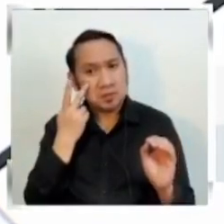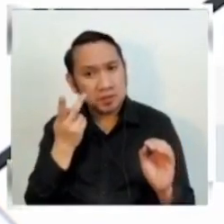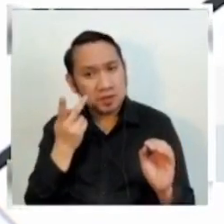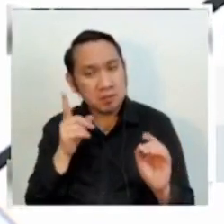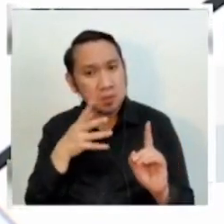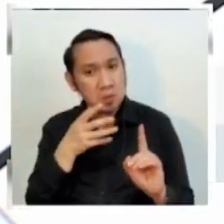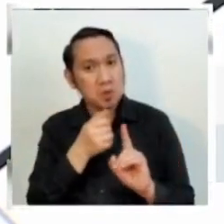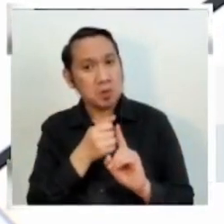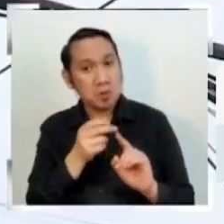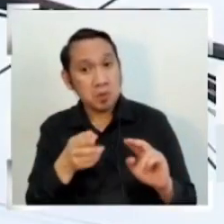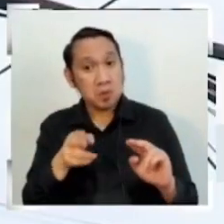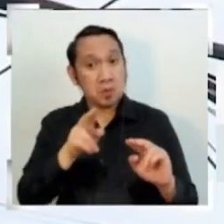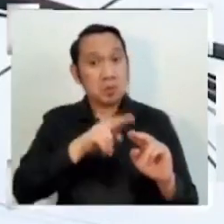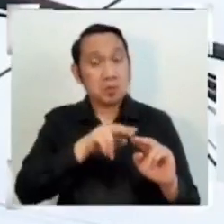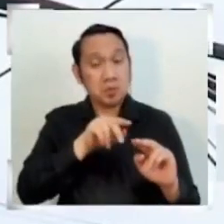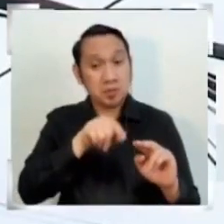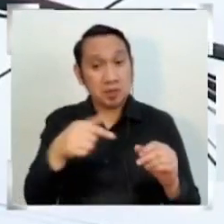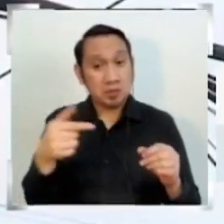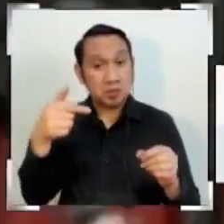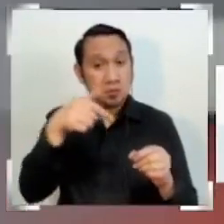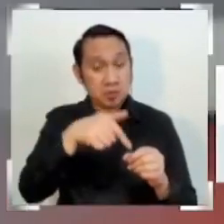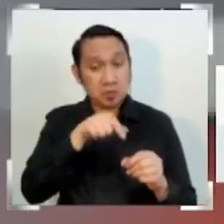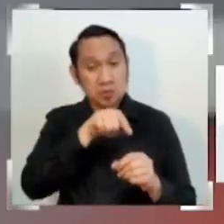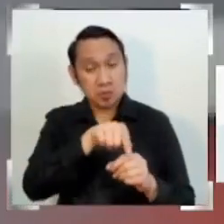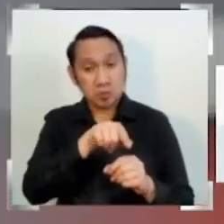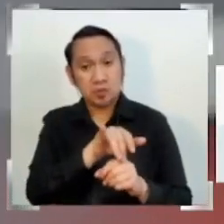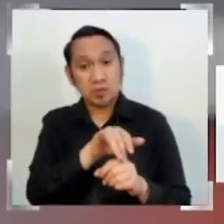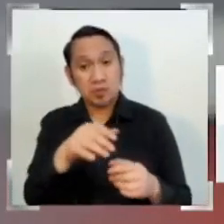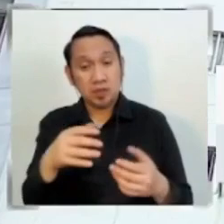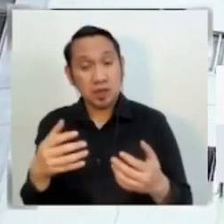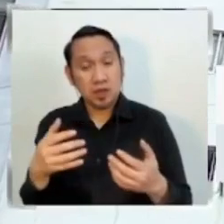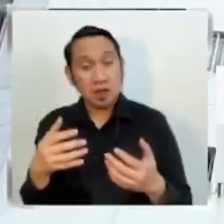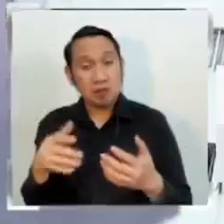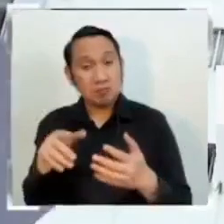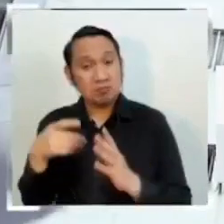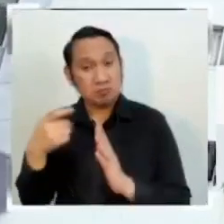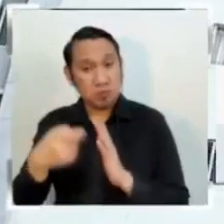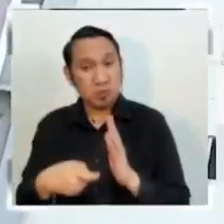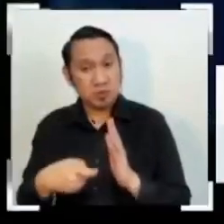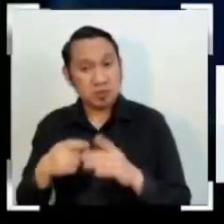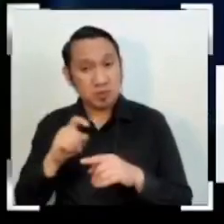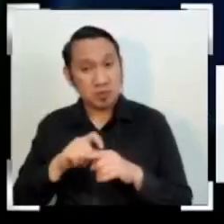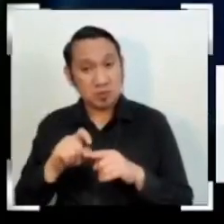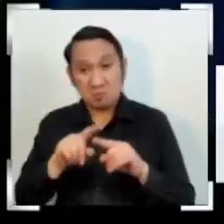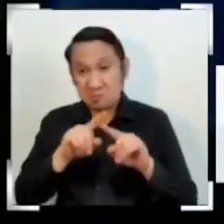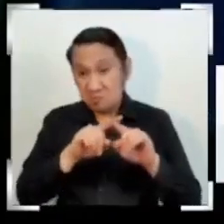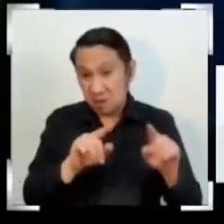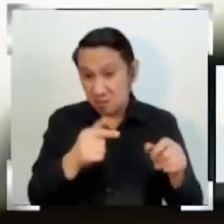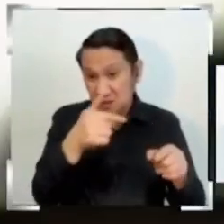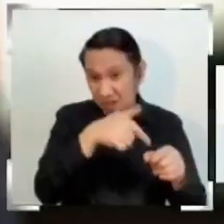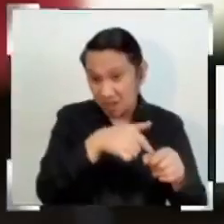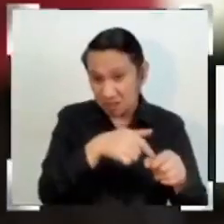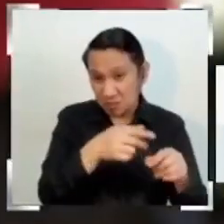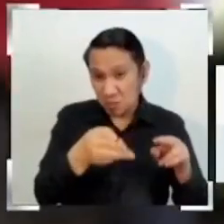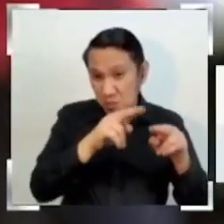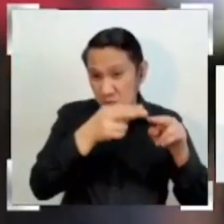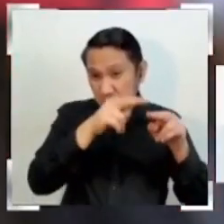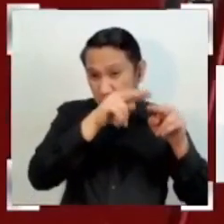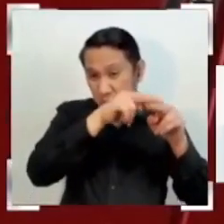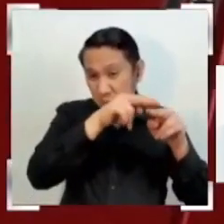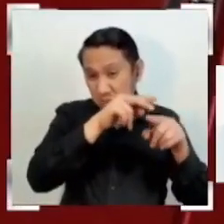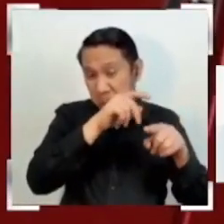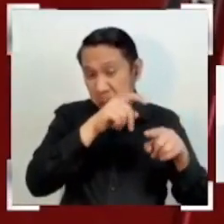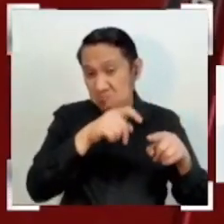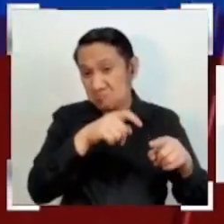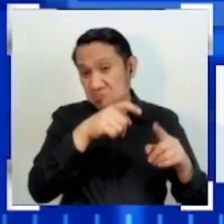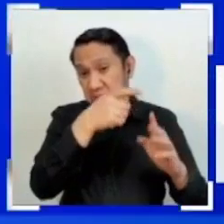pagtaas ng presyo ng krudo sa presyo ng kuryente. Pero kung magpapatuloy ang pagtaas ng presyo ng krudo hanggang Setyembre, posible magkaroon na